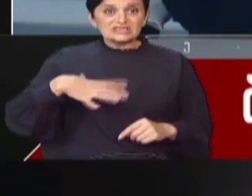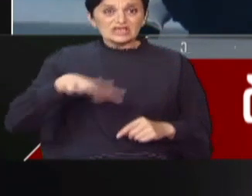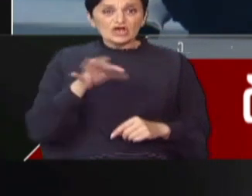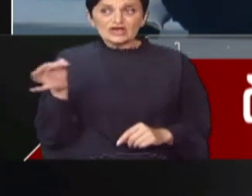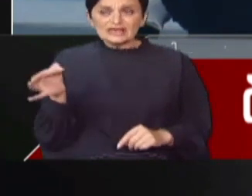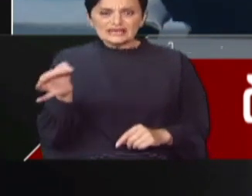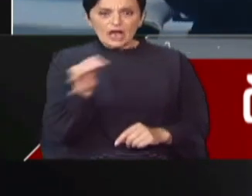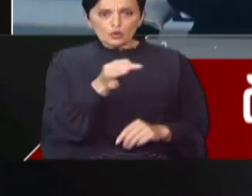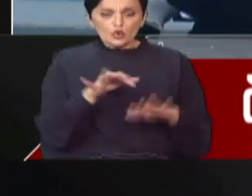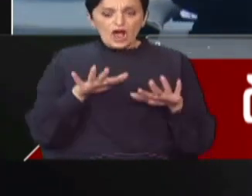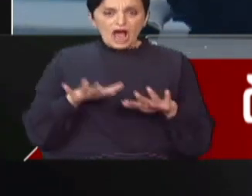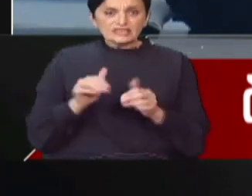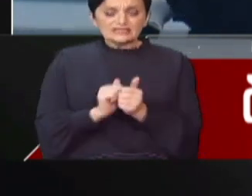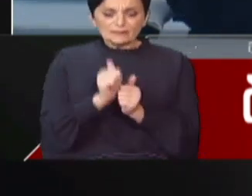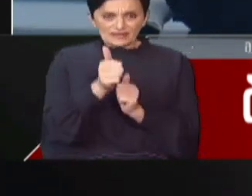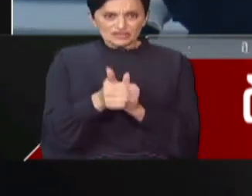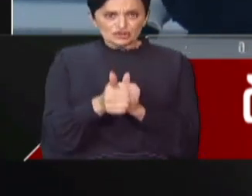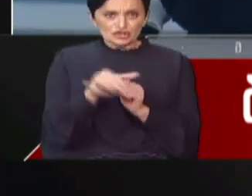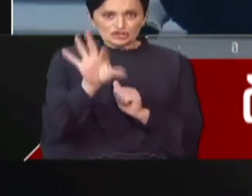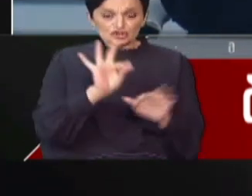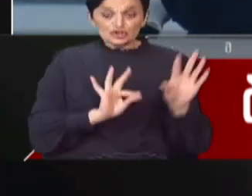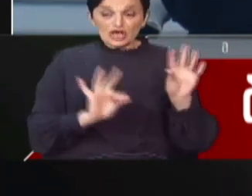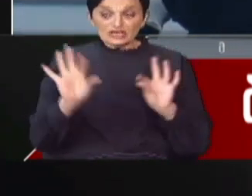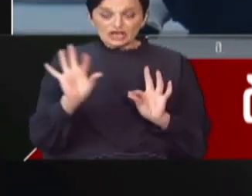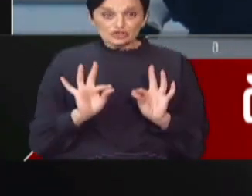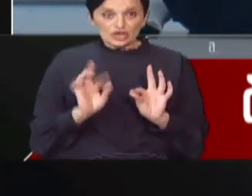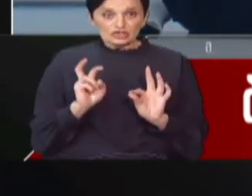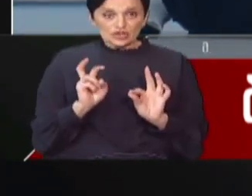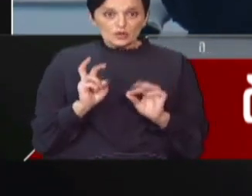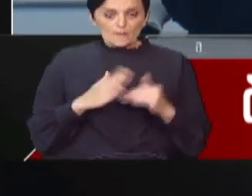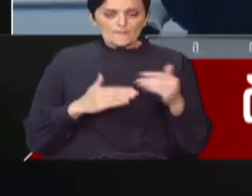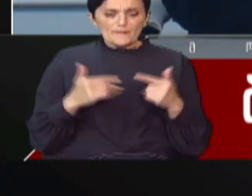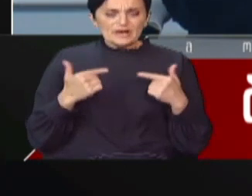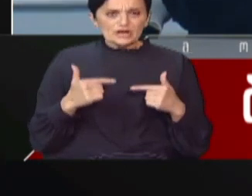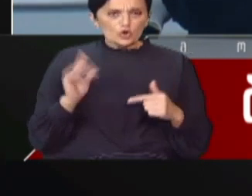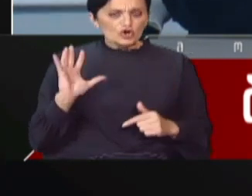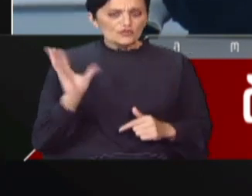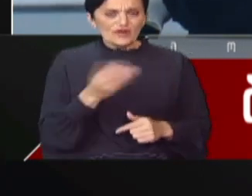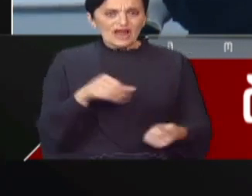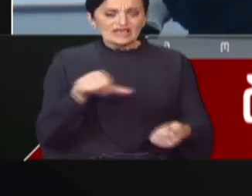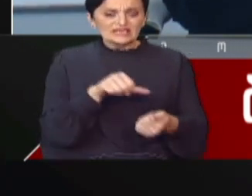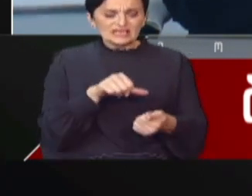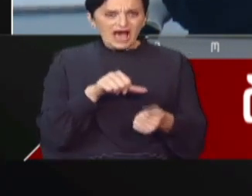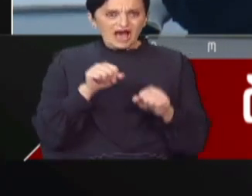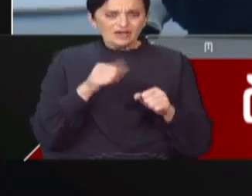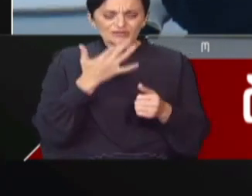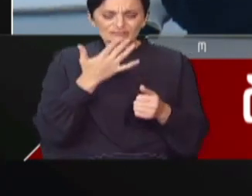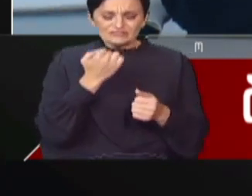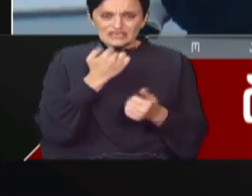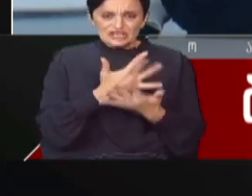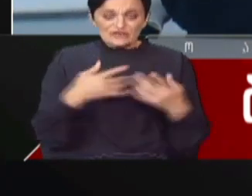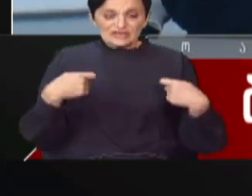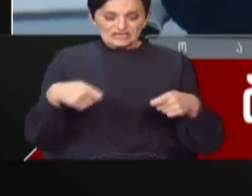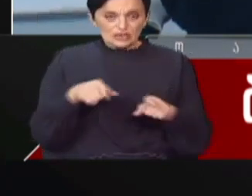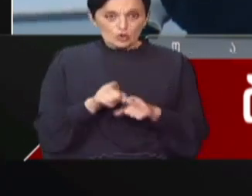ყველა რეგიონში, ადგილებზე წინასწარ შერჩეულ ადგილებზე განლაგების გზით პრაქტიკულად ყველა ტიპის ნარკოტიკული ნივთიერების რეალიზაცია